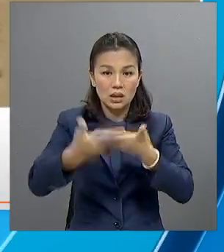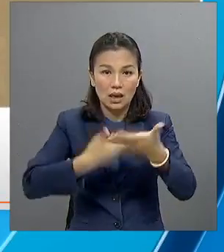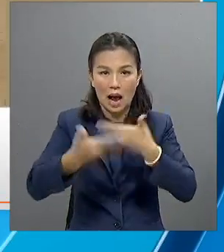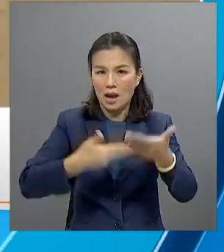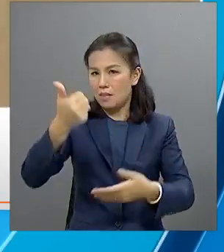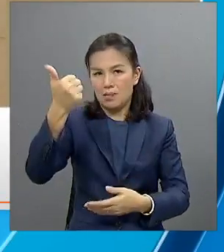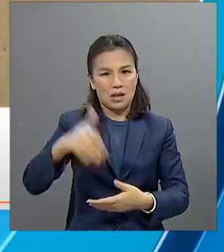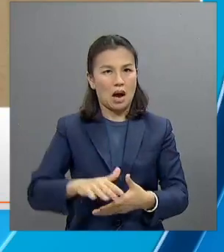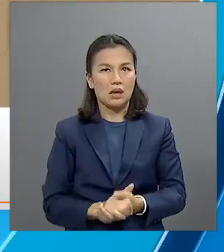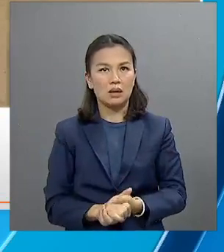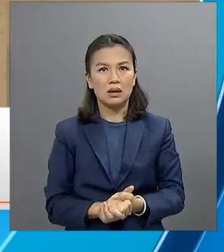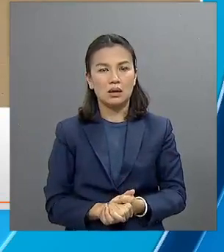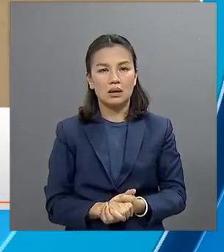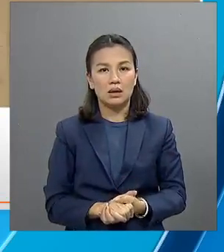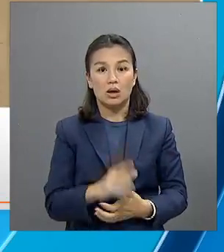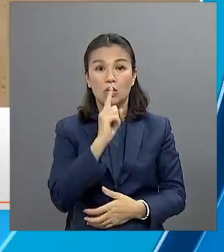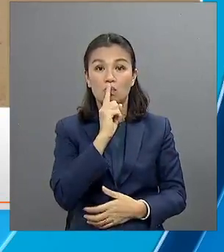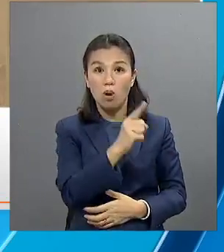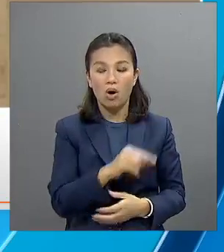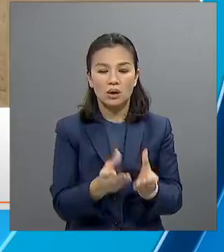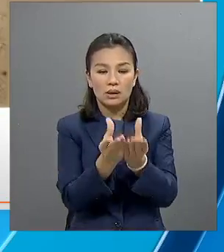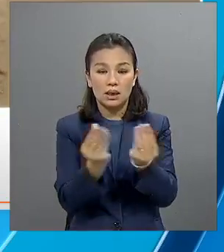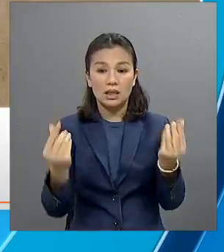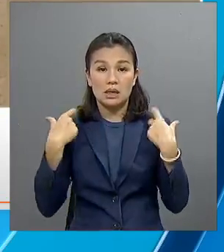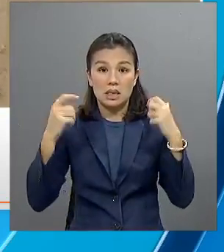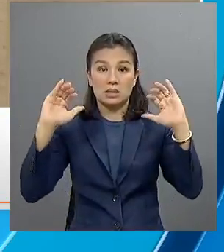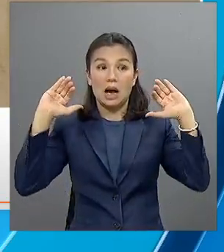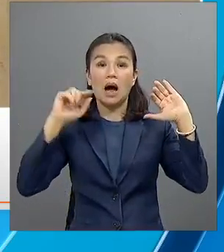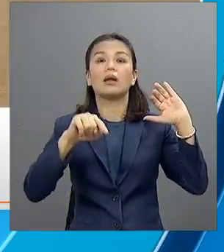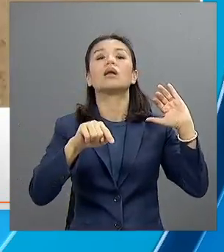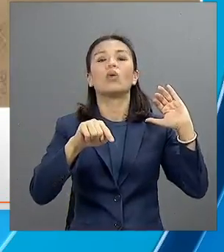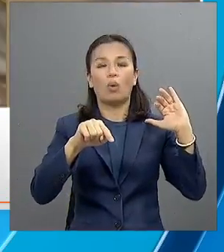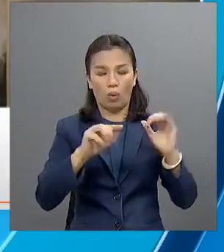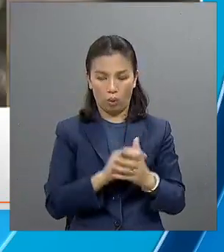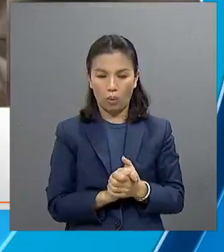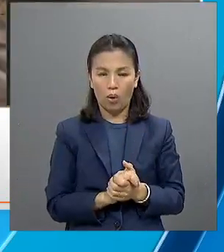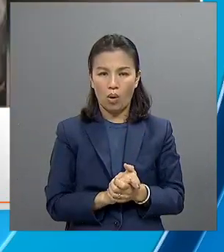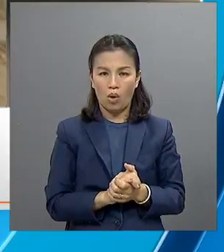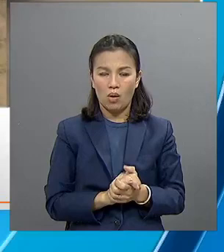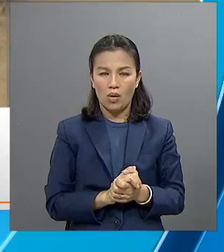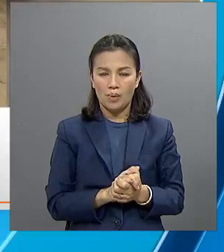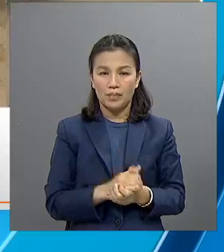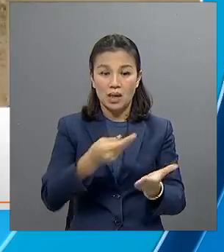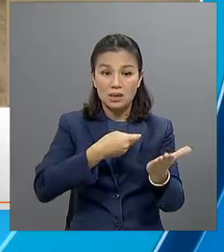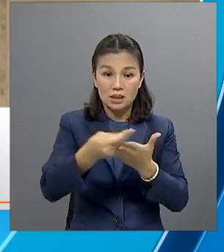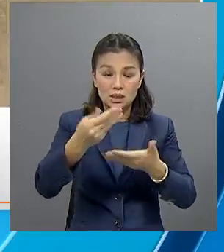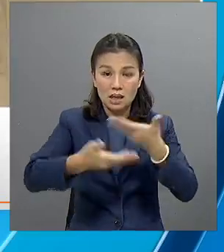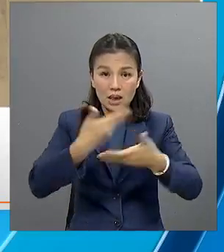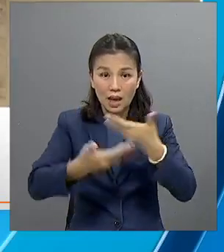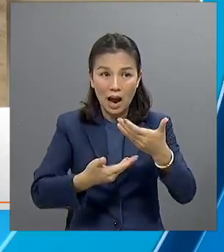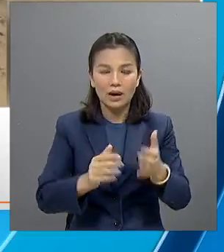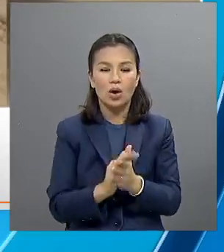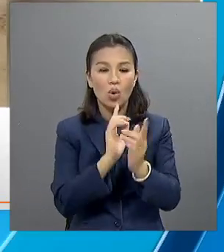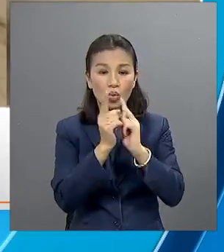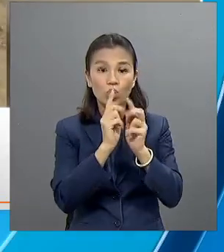ะฮะต้องขอบอกเนี่ยมันเป็นที่หลวงเป็นของหลวงนะครับส่วนการซื้อขายกันเองนั่นน่ะเขาไปคุยกันเองผมก็ไม่ท